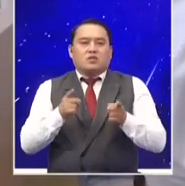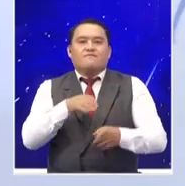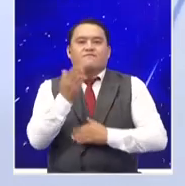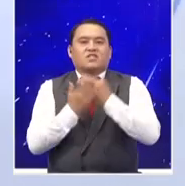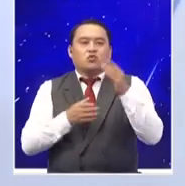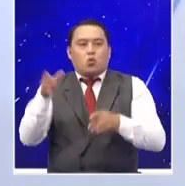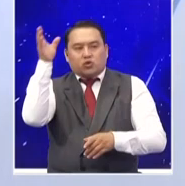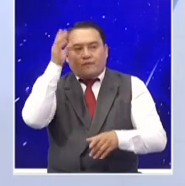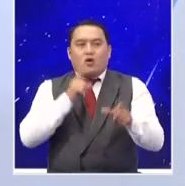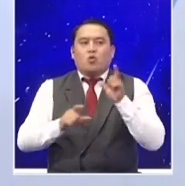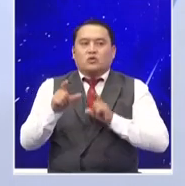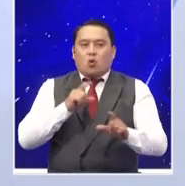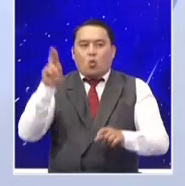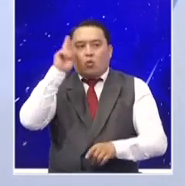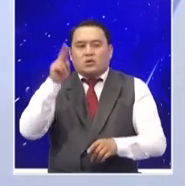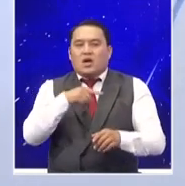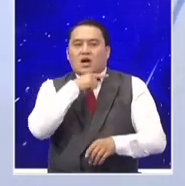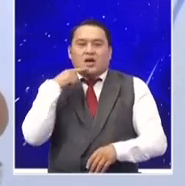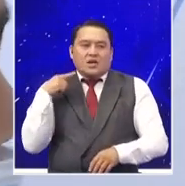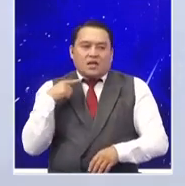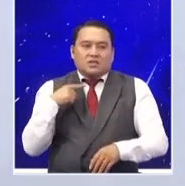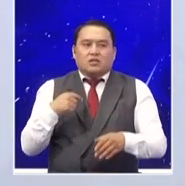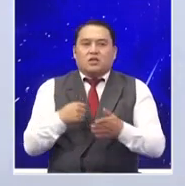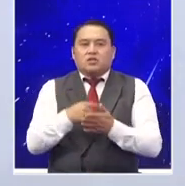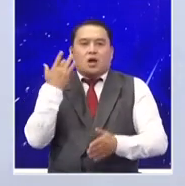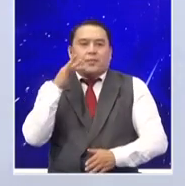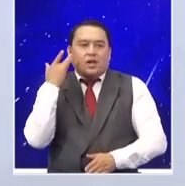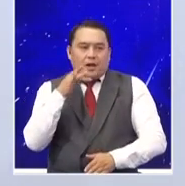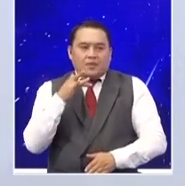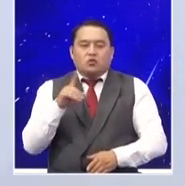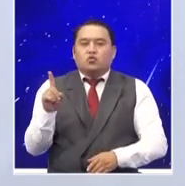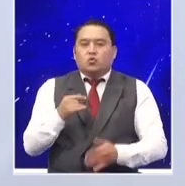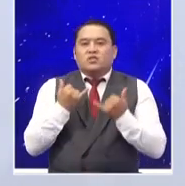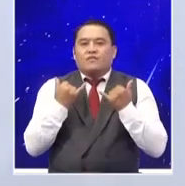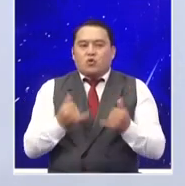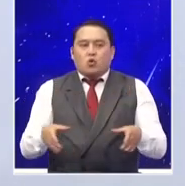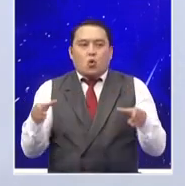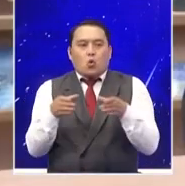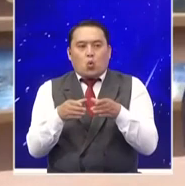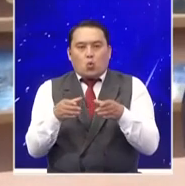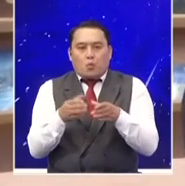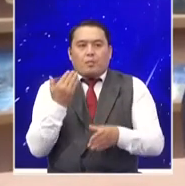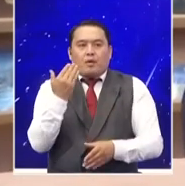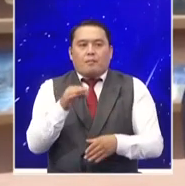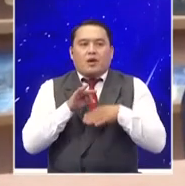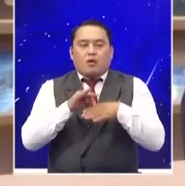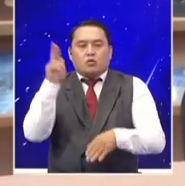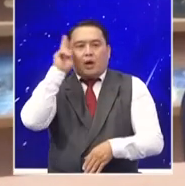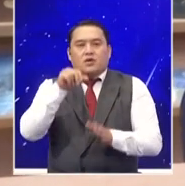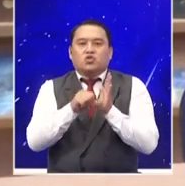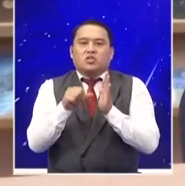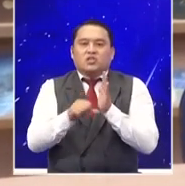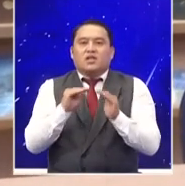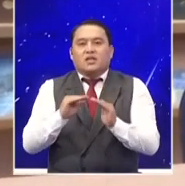учебное заведение, а некоторые учатся в российском МГУ и даже Нью-Йорке. Следует отметить, сегодня в группе Балжана Миралинова проходит обучение